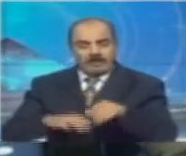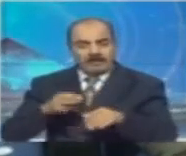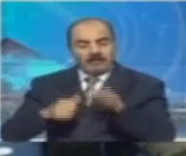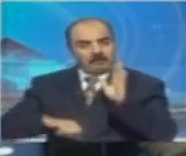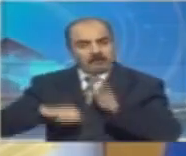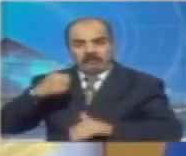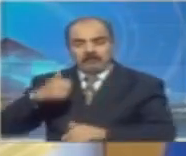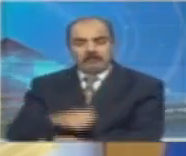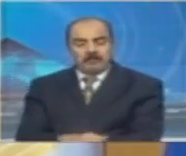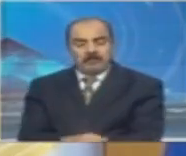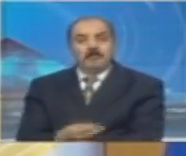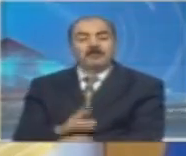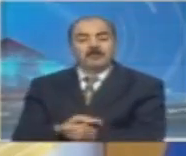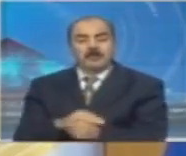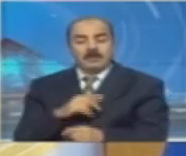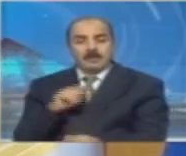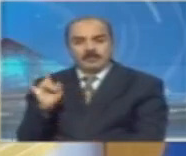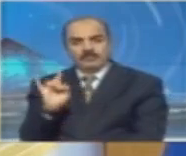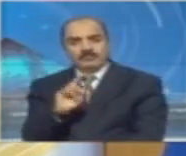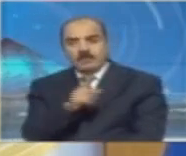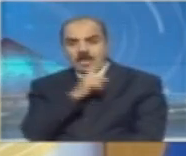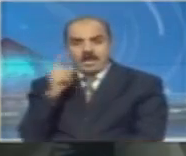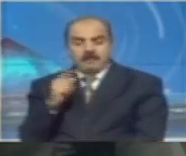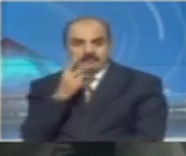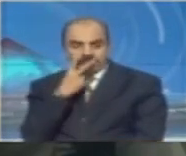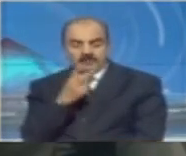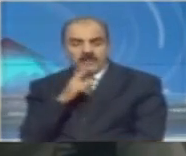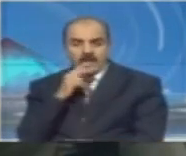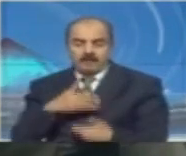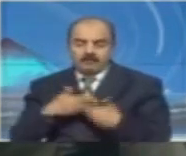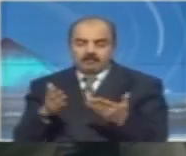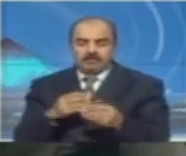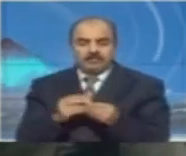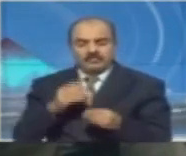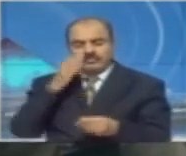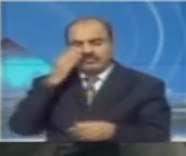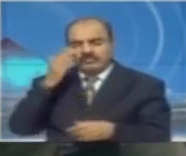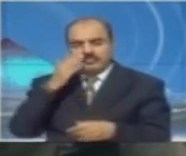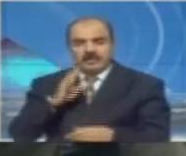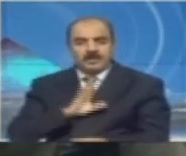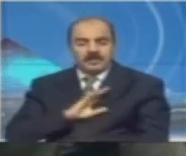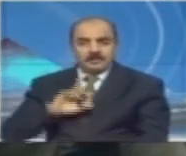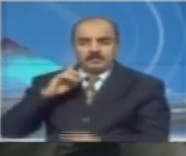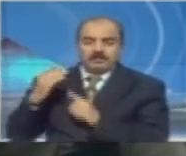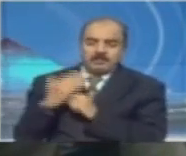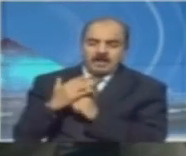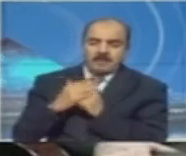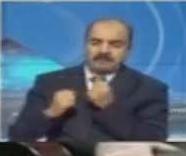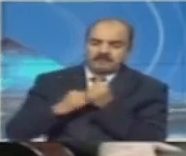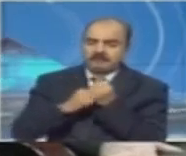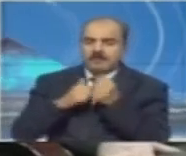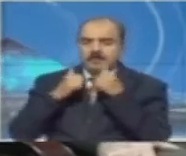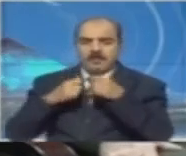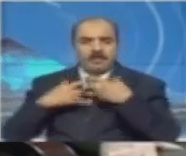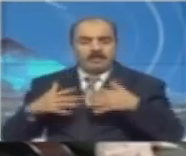المتميزه كما القى المشرف العام للفريق البحثفي كلمه وجهها خلال شكرا لقياده العامه للقوات المسلحه التي